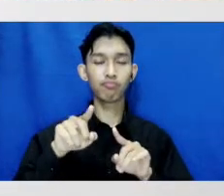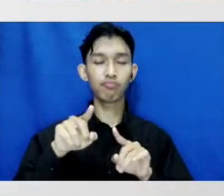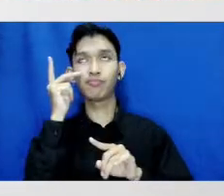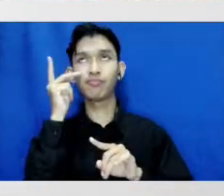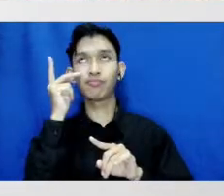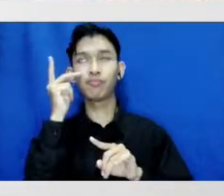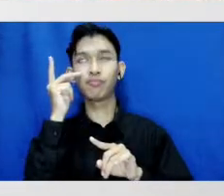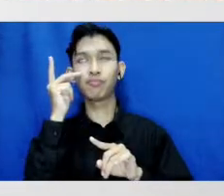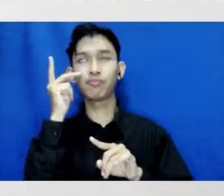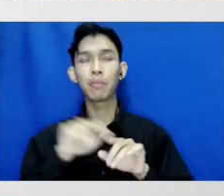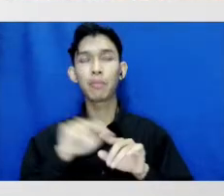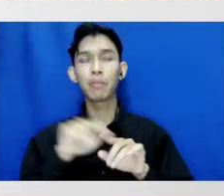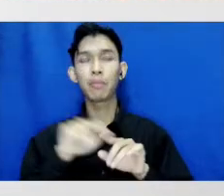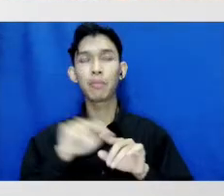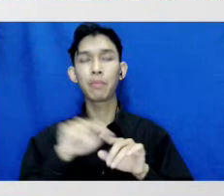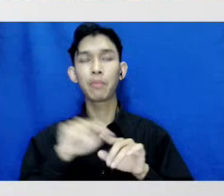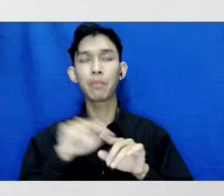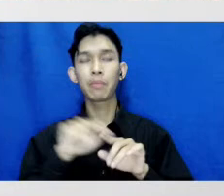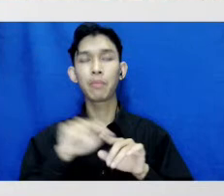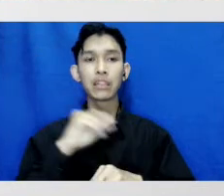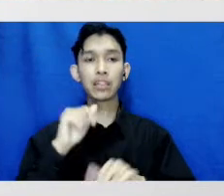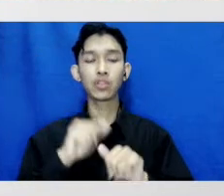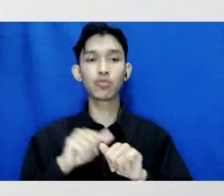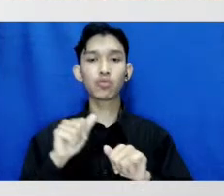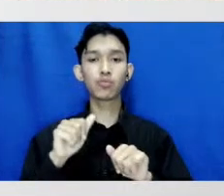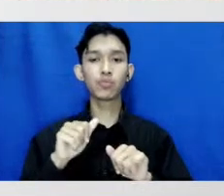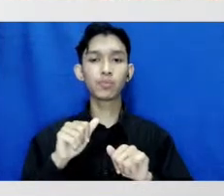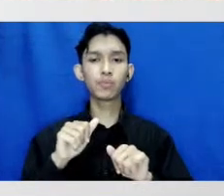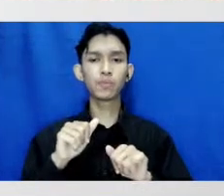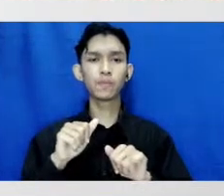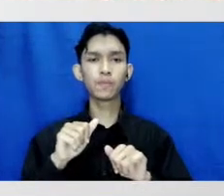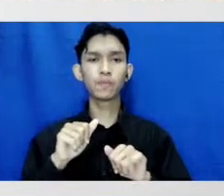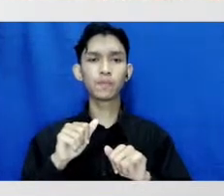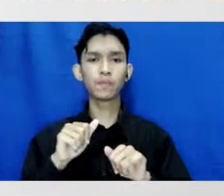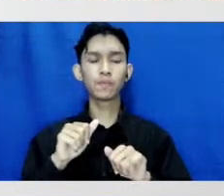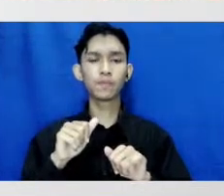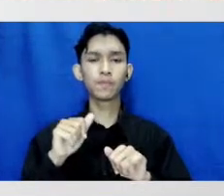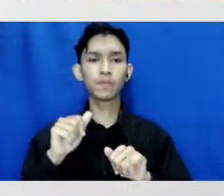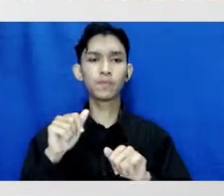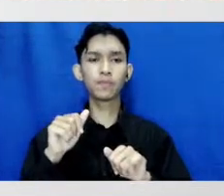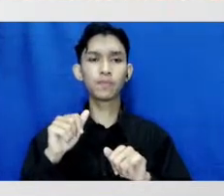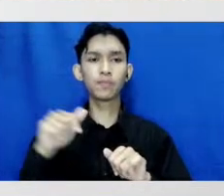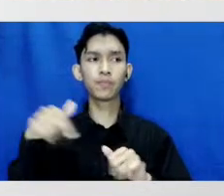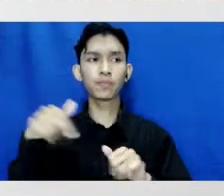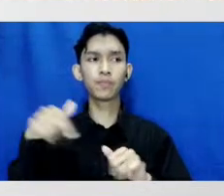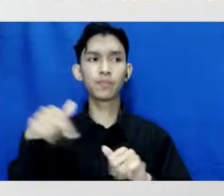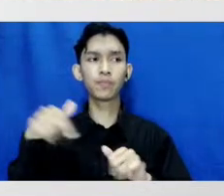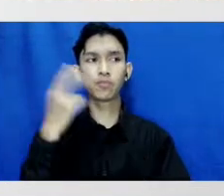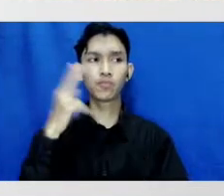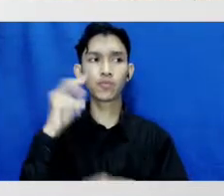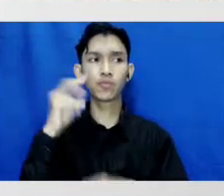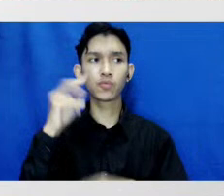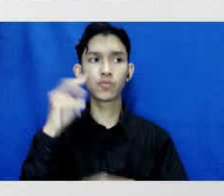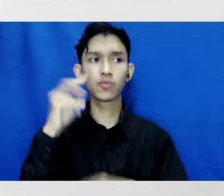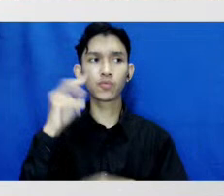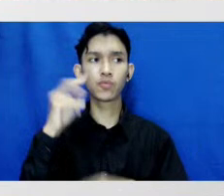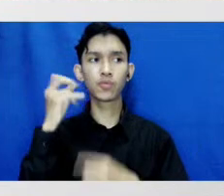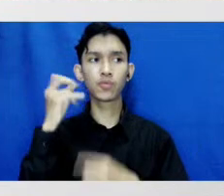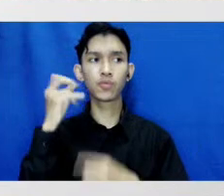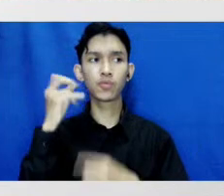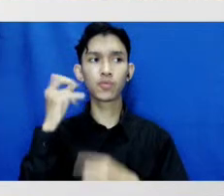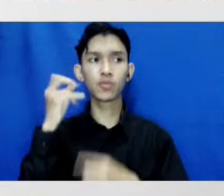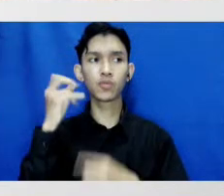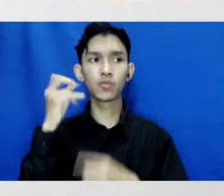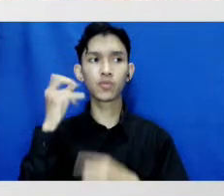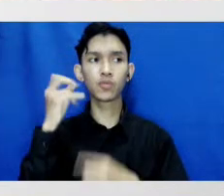benar, oh kalau informasi right to be informed ini memang cukup lengkap dan comply pada aturan yang